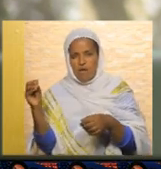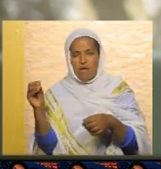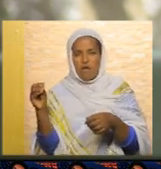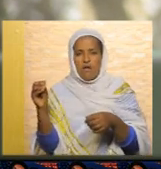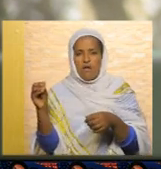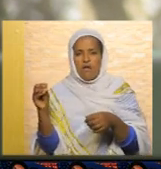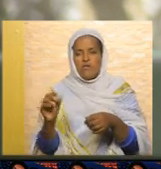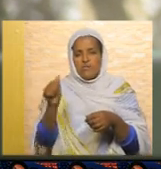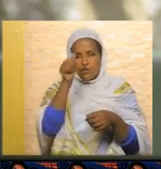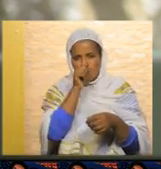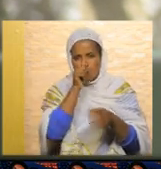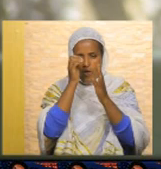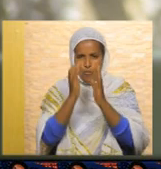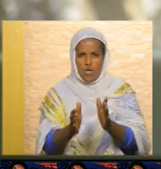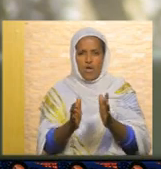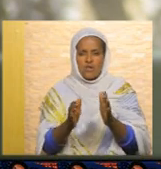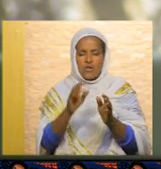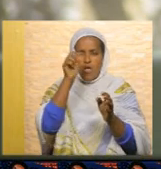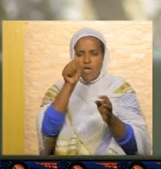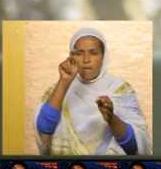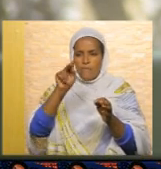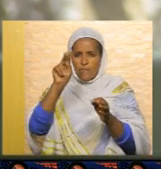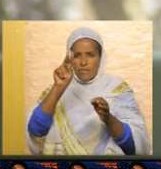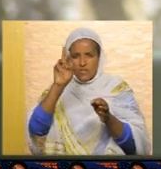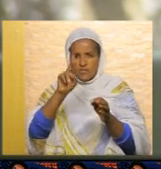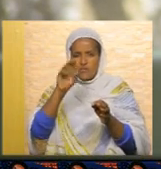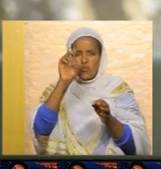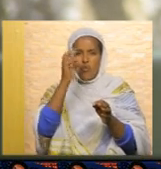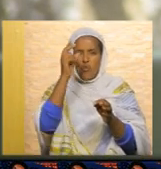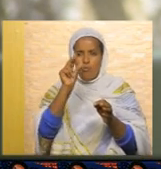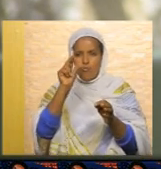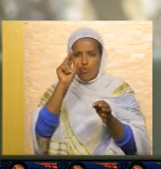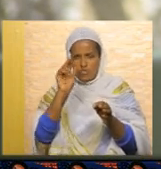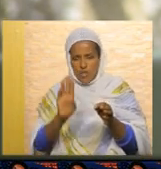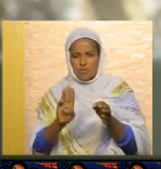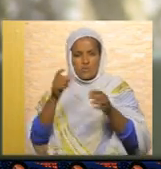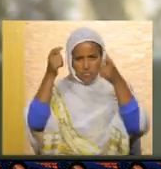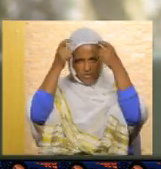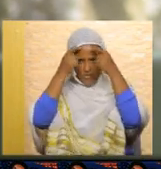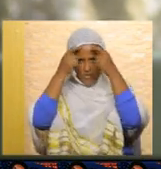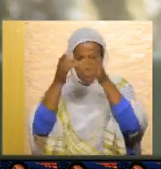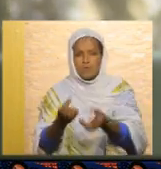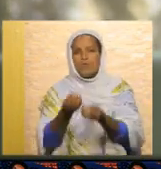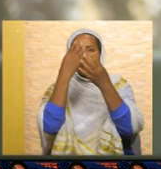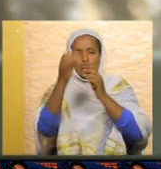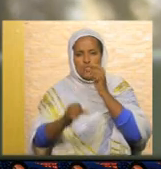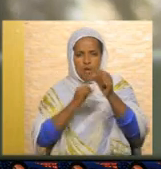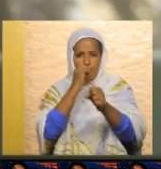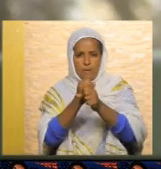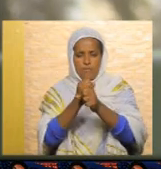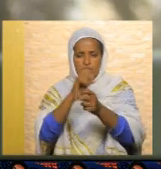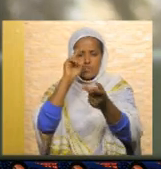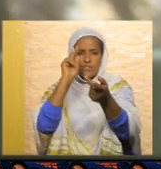የሃይማኖታዊ ጽሕፈቶችና ህንፃ ቤተ ክርስቲያንን በተመለከተ ይህን ሁሉ በዝርዝር ለመሄድ